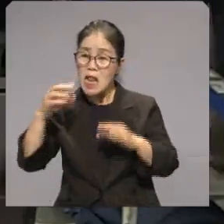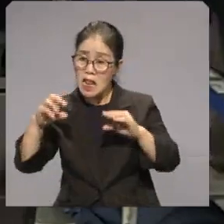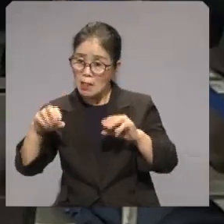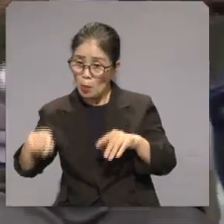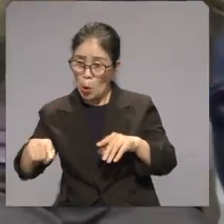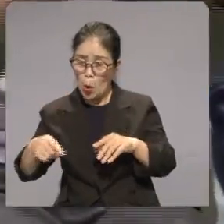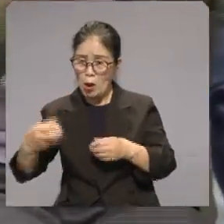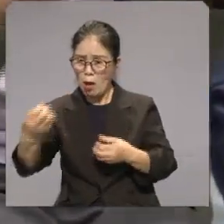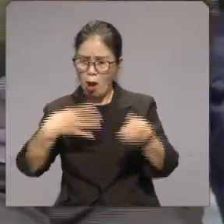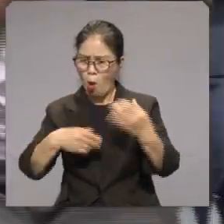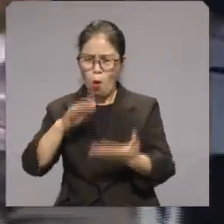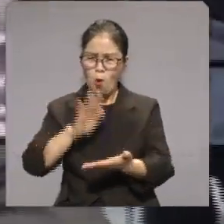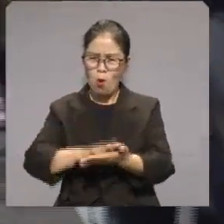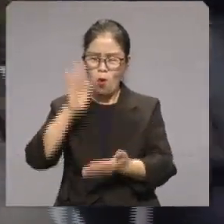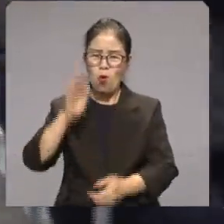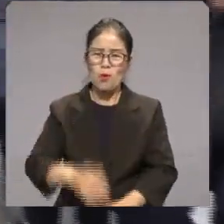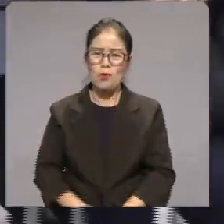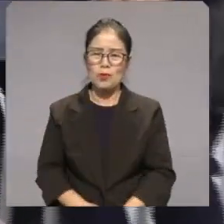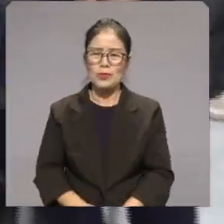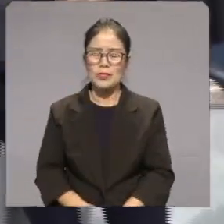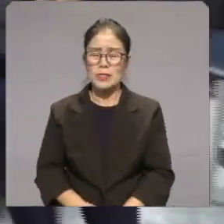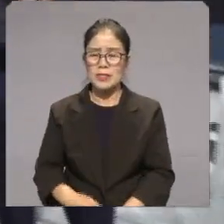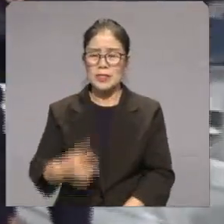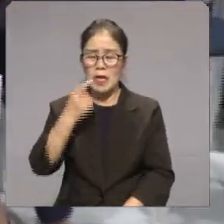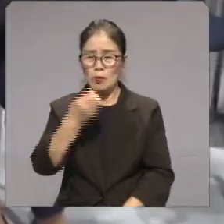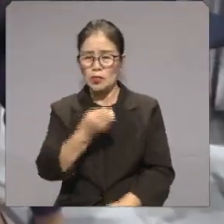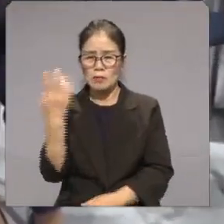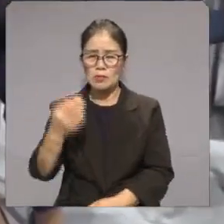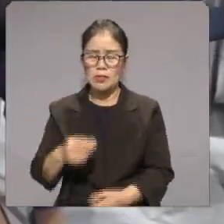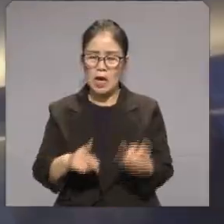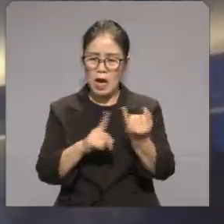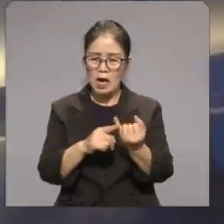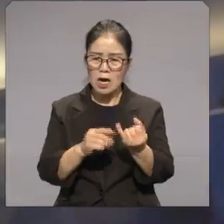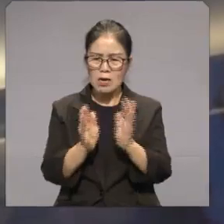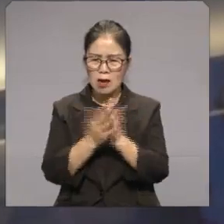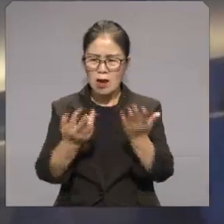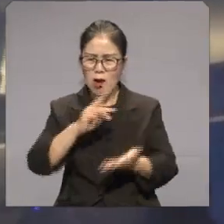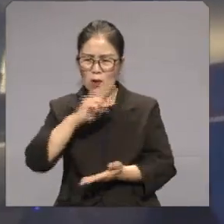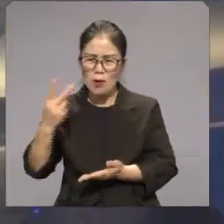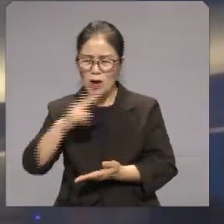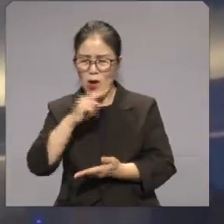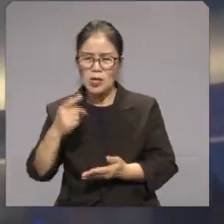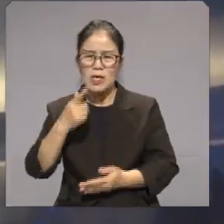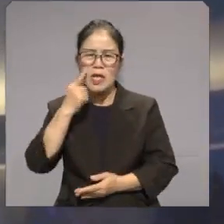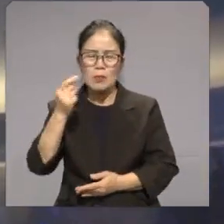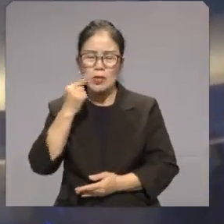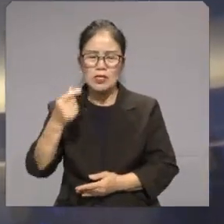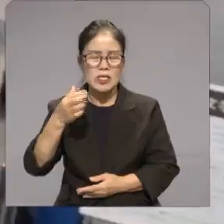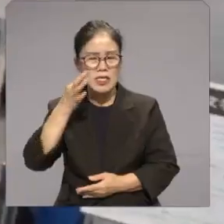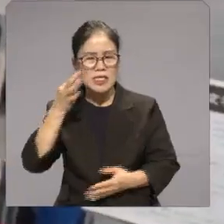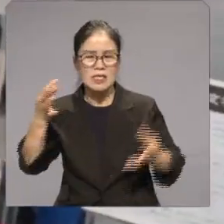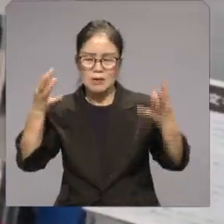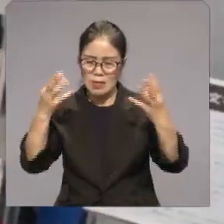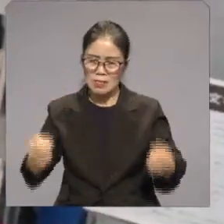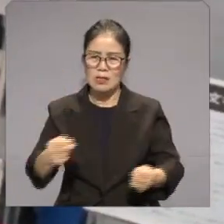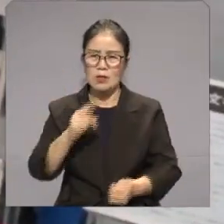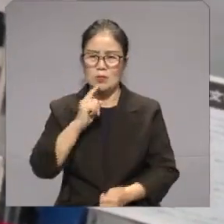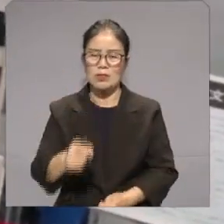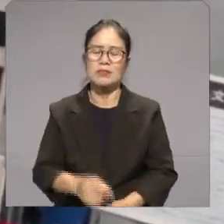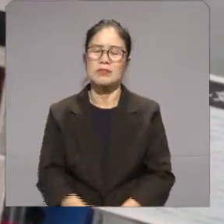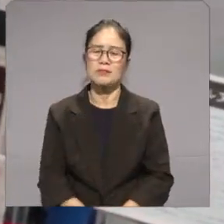반응은 더욱 뜨거웠습니다. NHK는 한강이 많은 작품이 번역돼 일본에서도 인기가 높은 작가라고